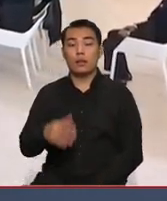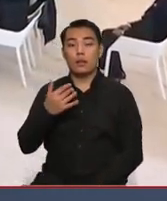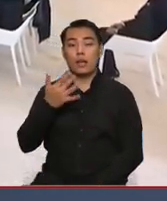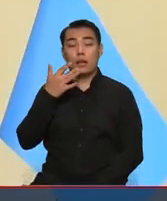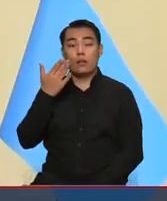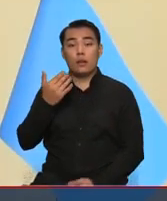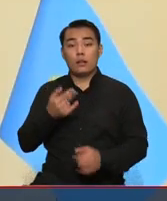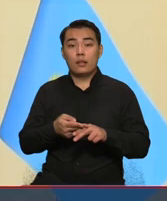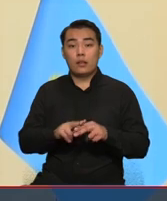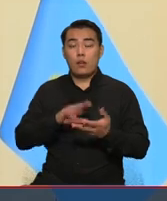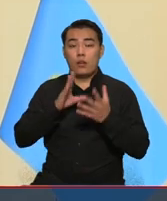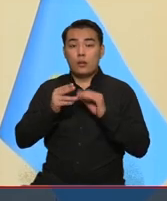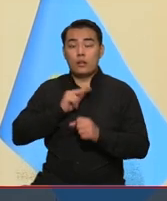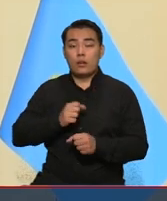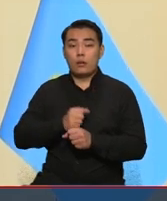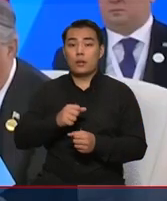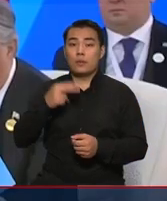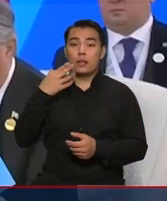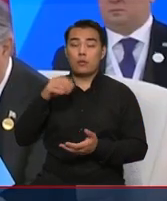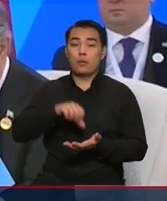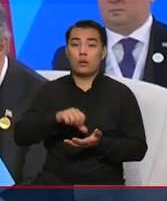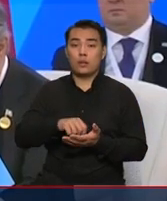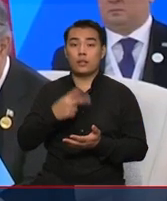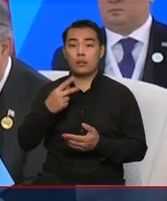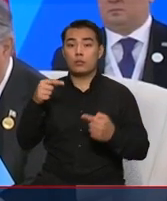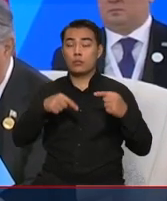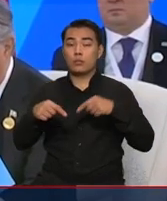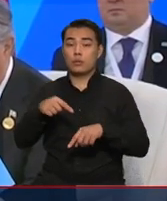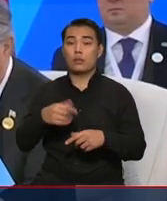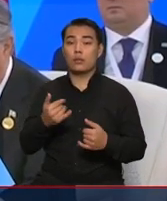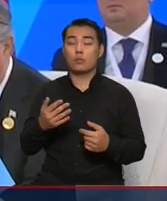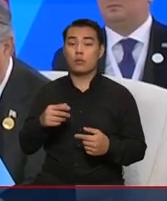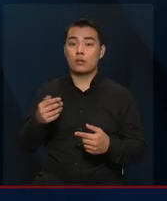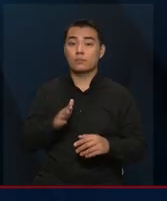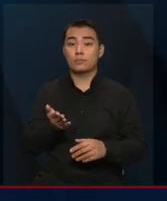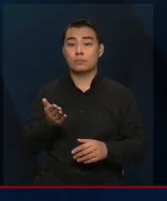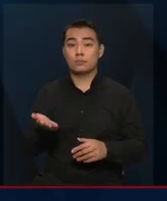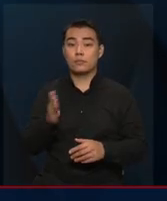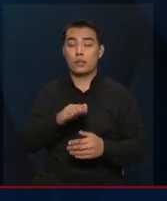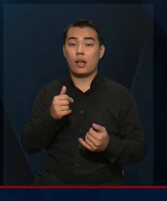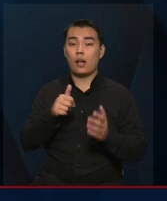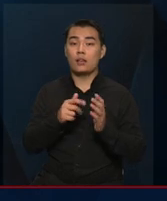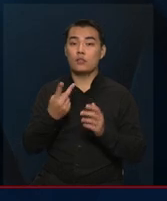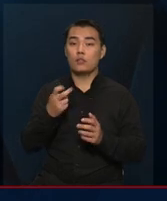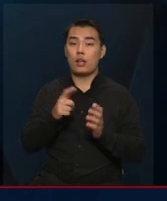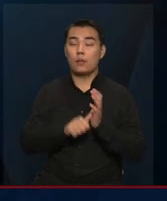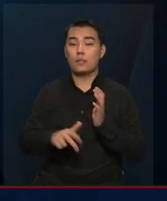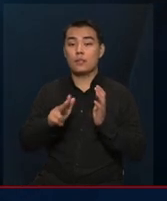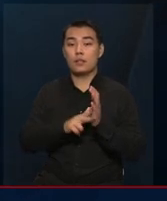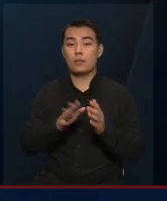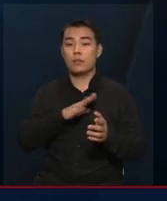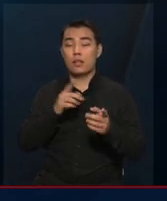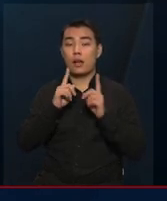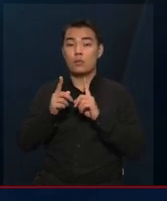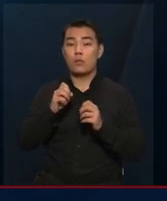да тыңға түрен салынды. Президенттің қатысуымен көпжақты және екіжақты қарым-қатынастар аясында 268 іс-шара өтті. Оның ішінде мемлекет басшысы